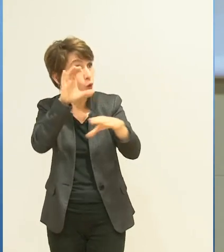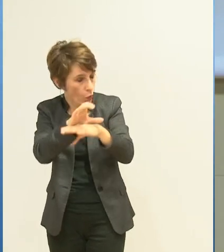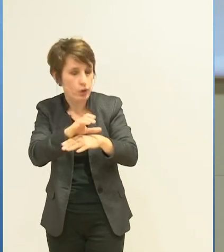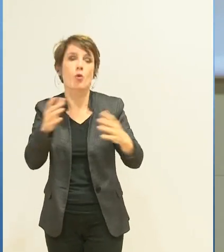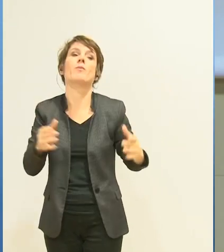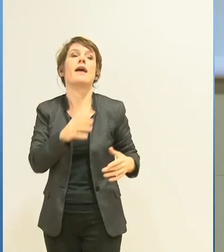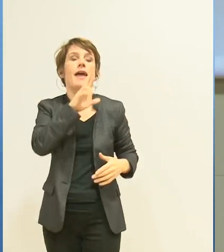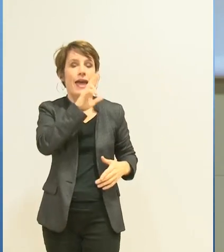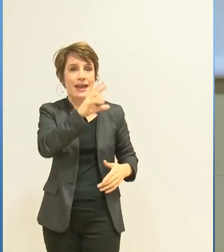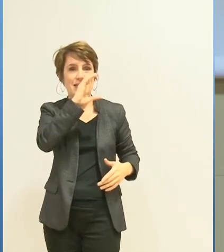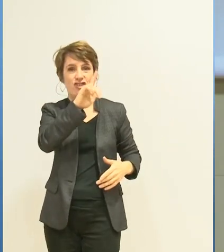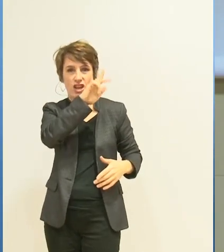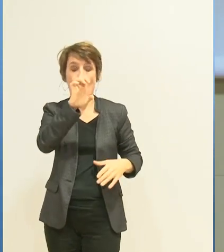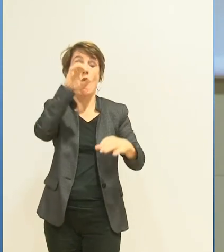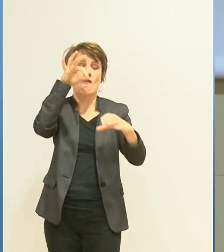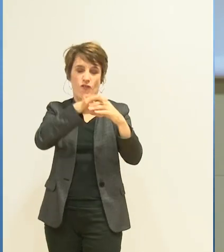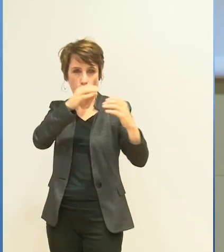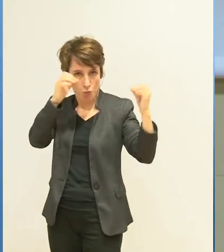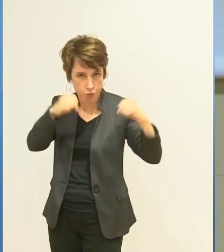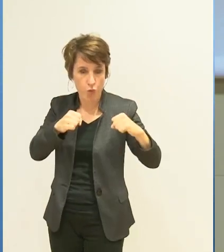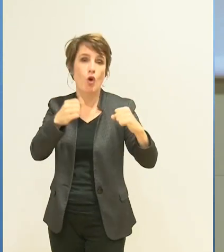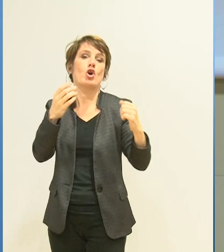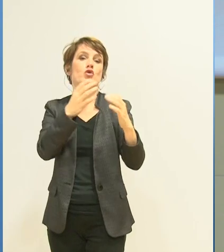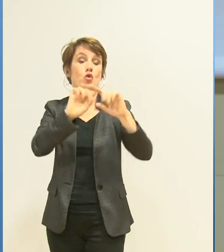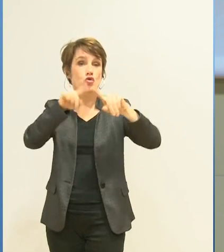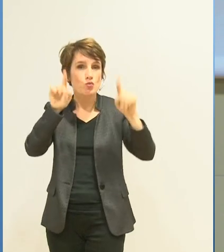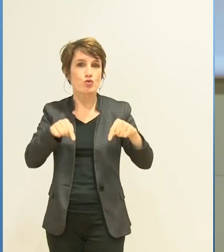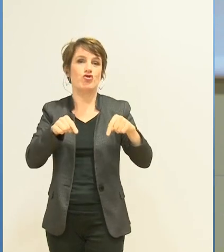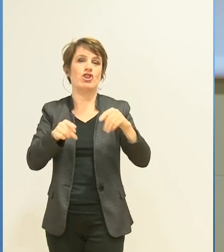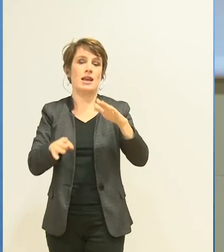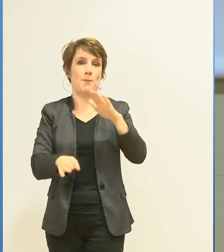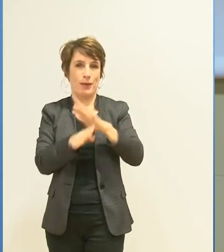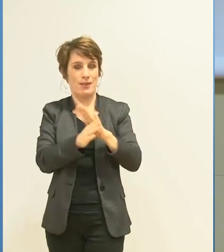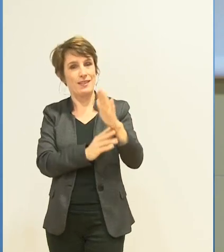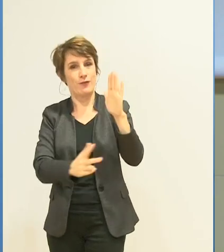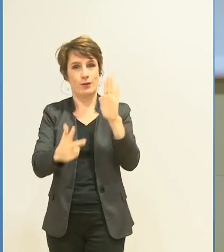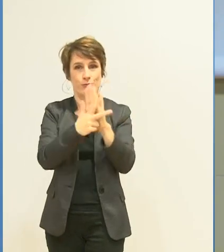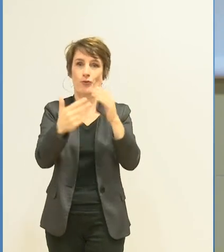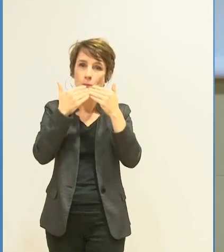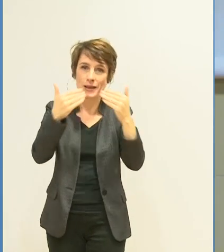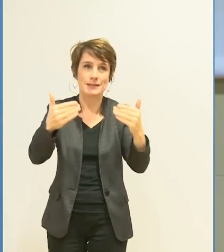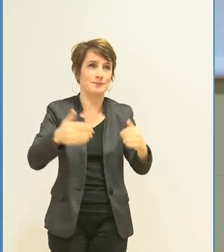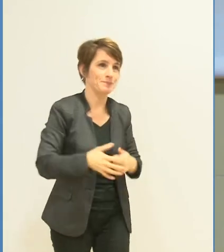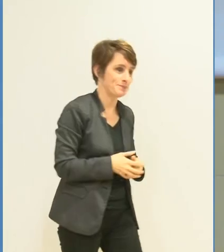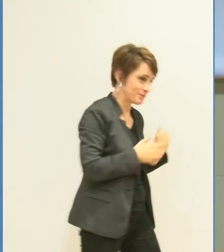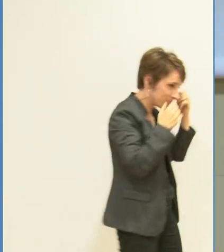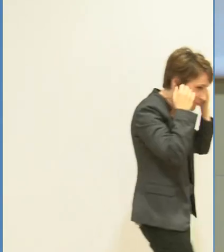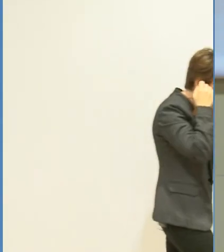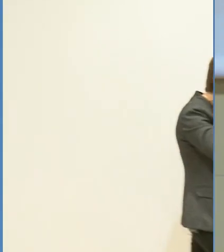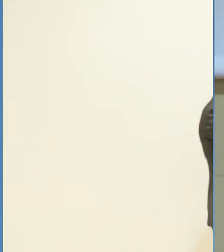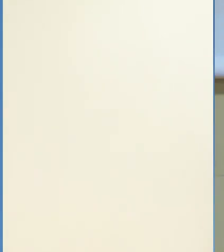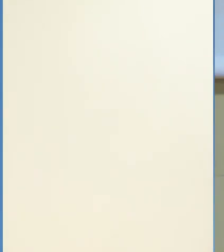et pour verser ge donc le budget primitif est adopté je vous remercie une étape importante